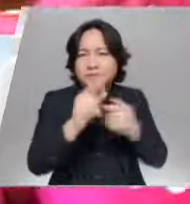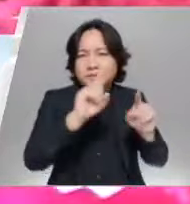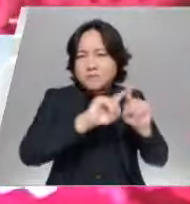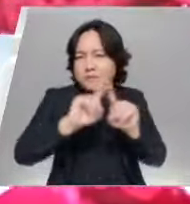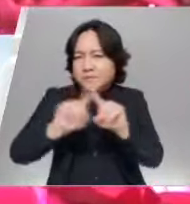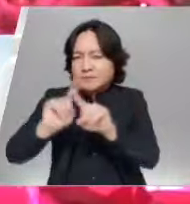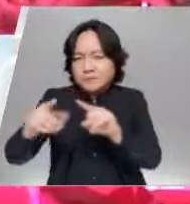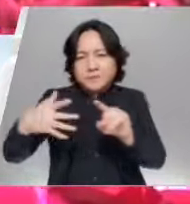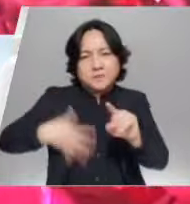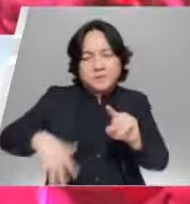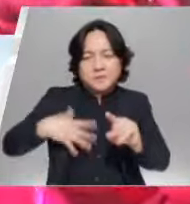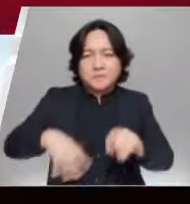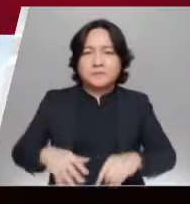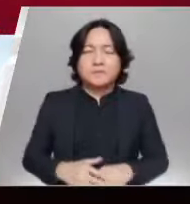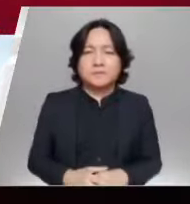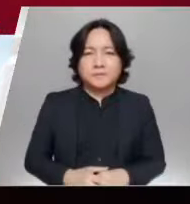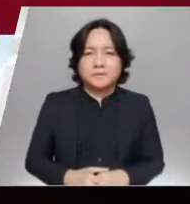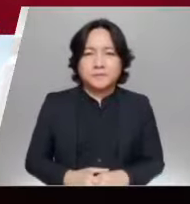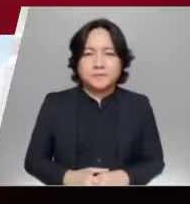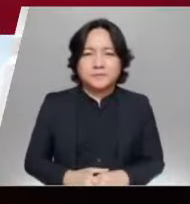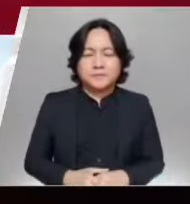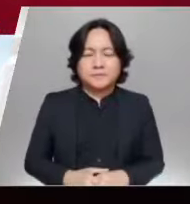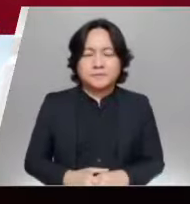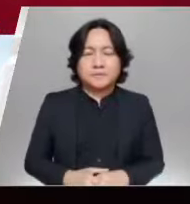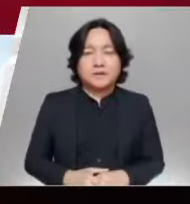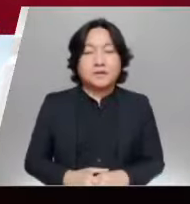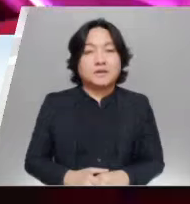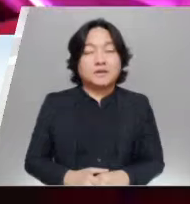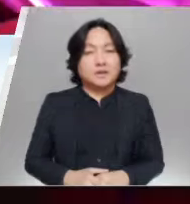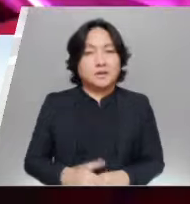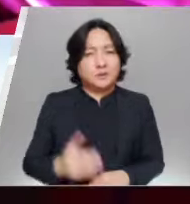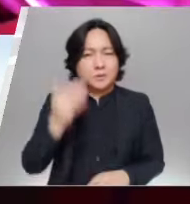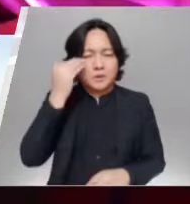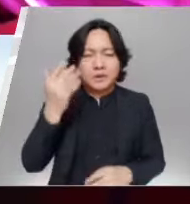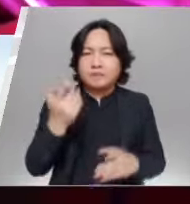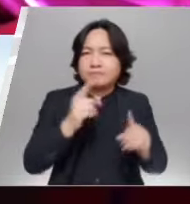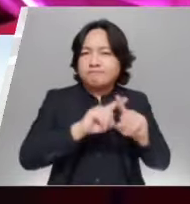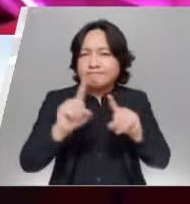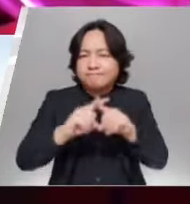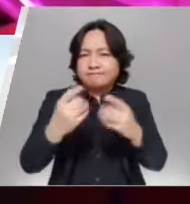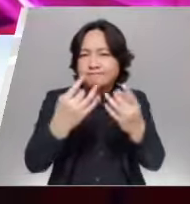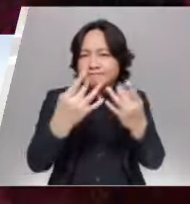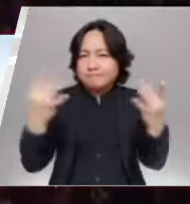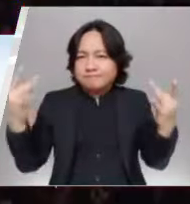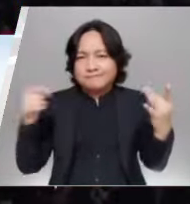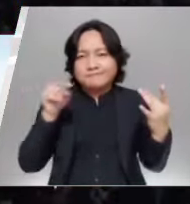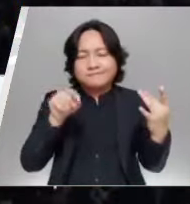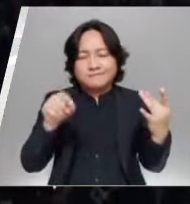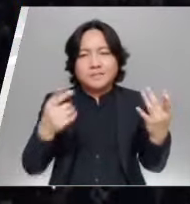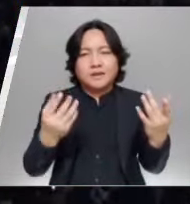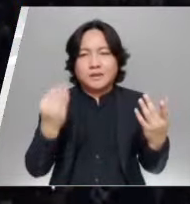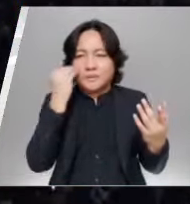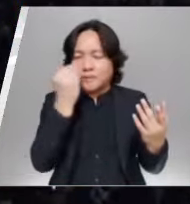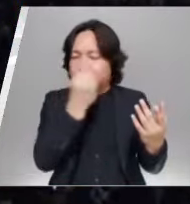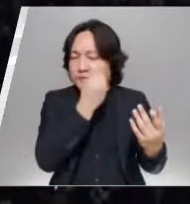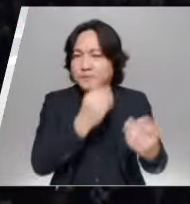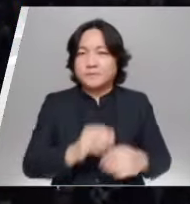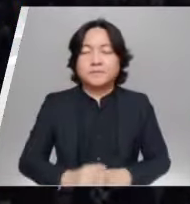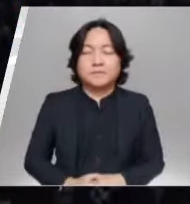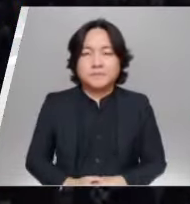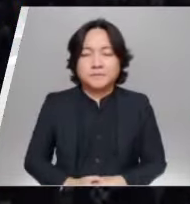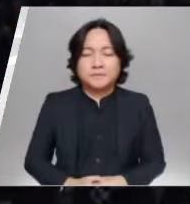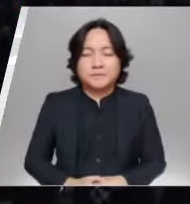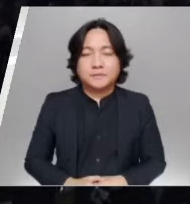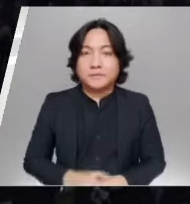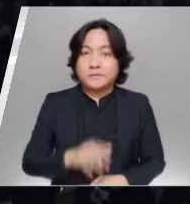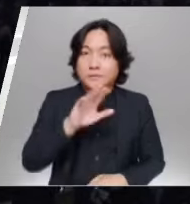Pasok sa IG feed ang gazebo na pinalamutian ng glowing pink flowers. At pagdating sa